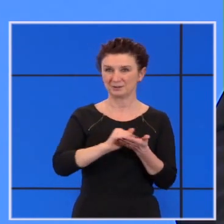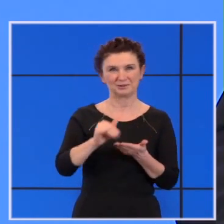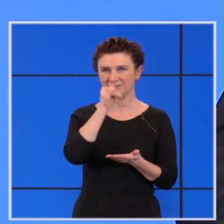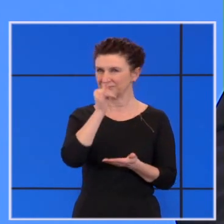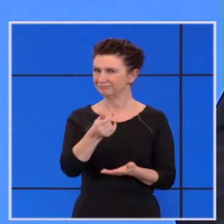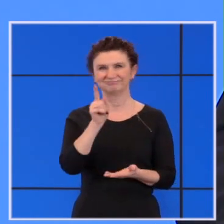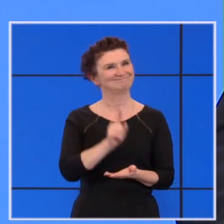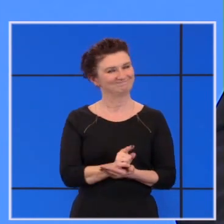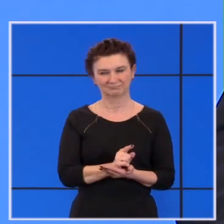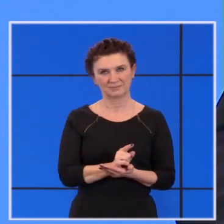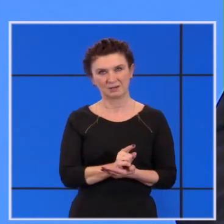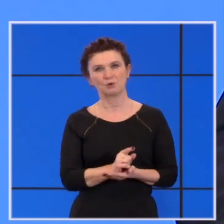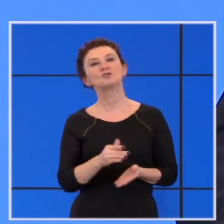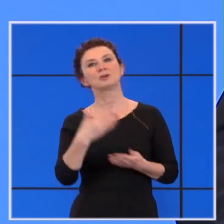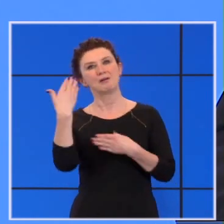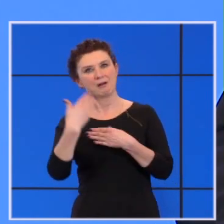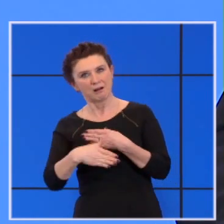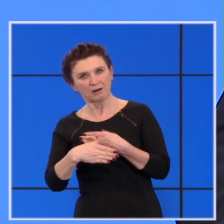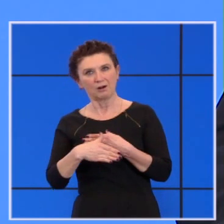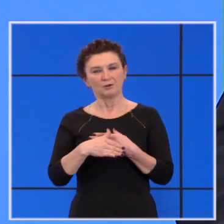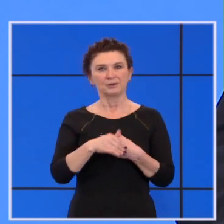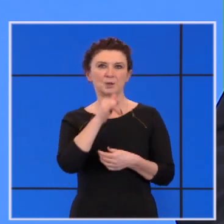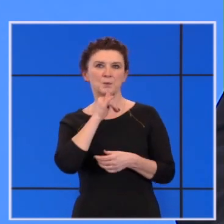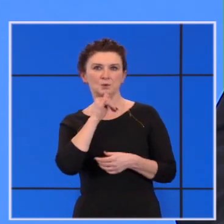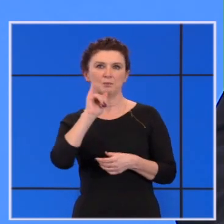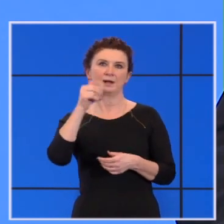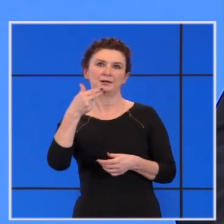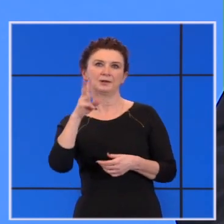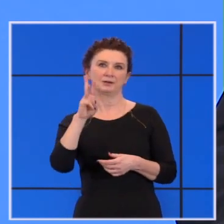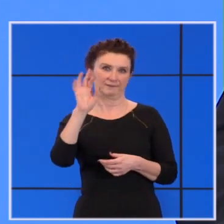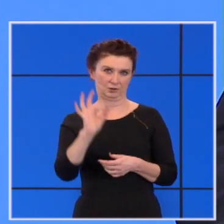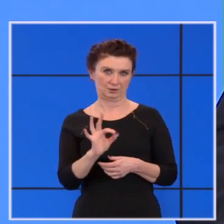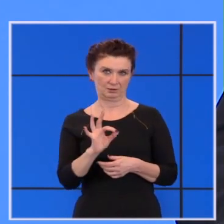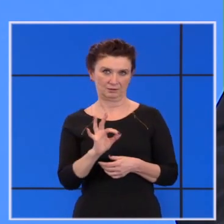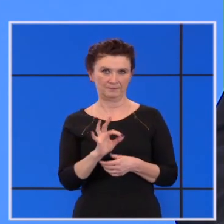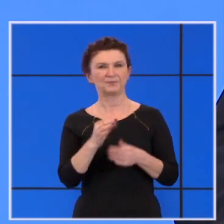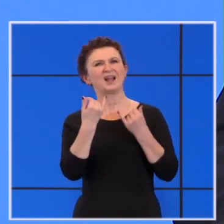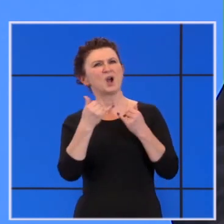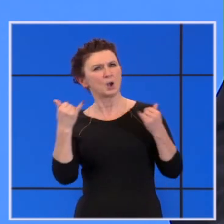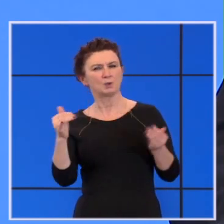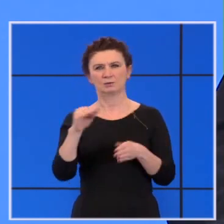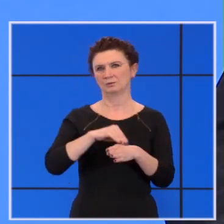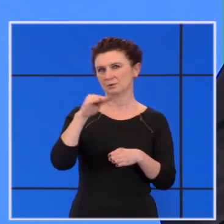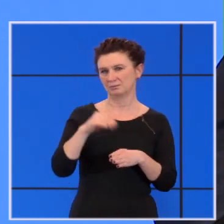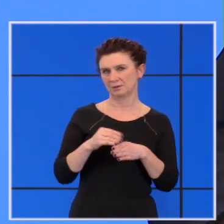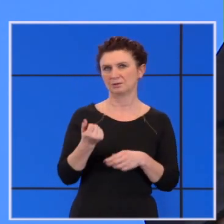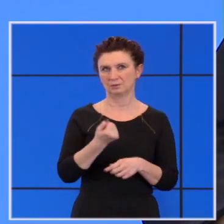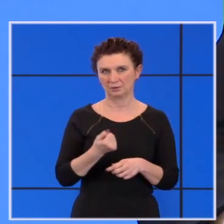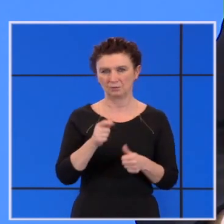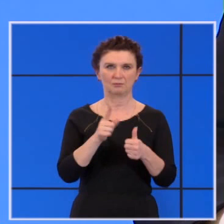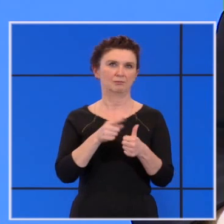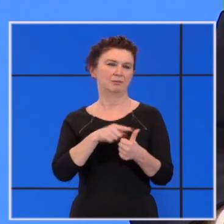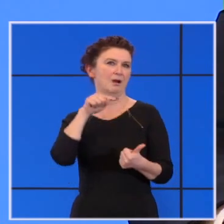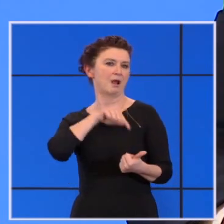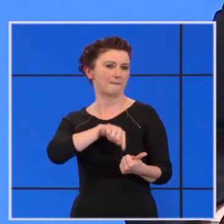możliwe szanse, łącznie z poradą psychologa i z badaniami i